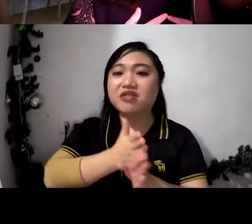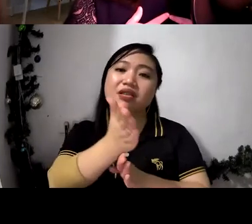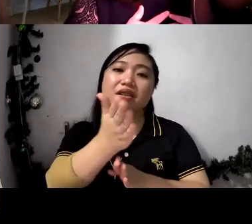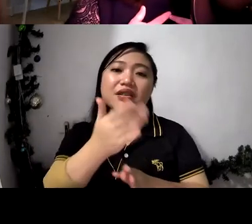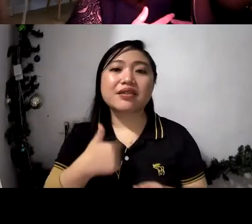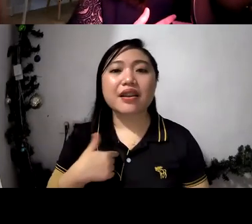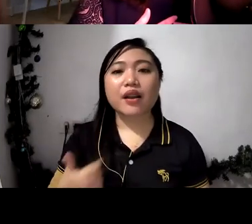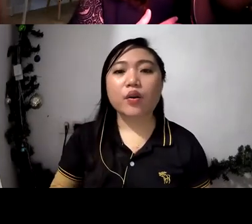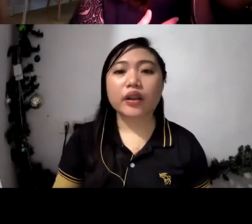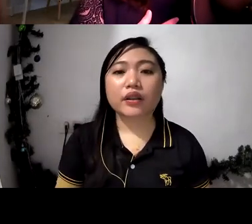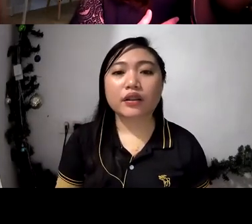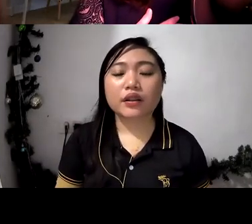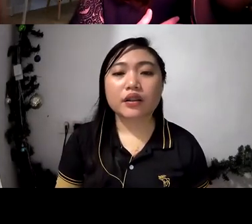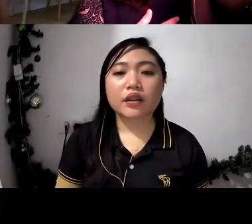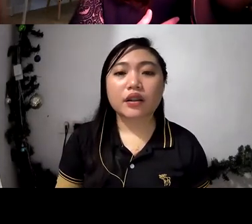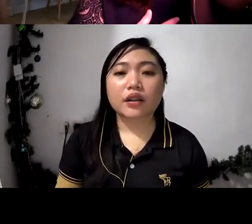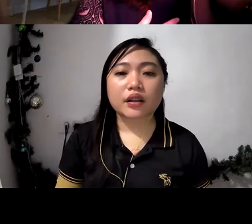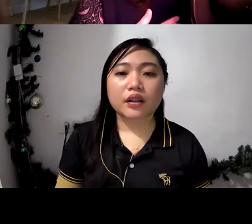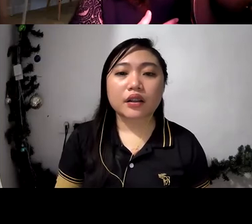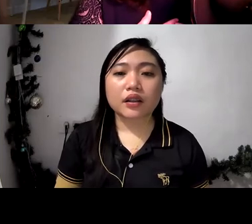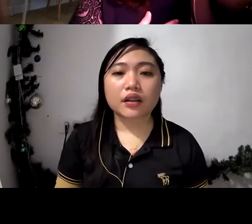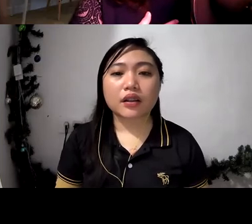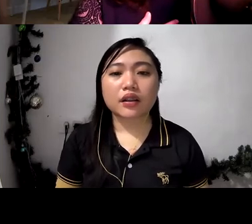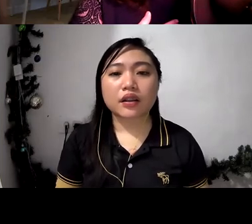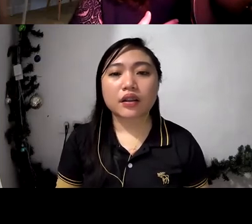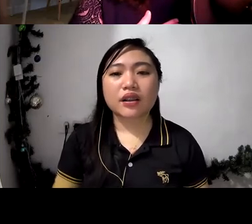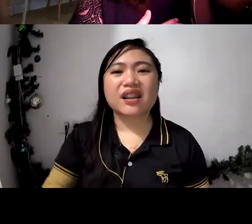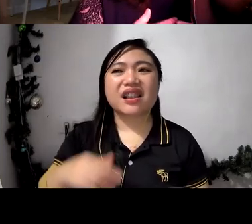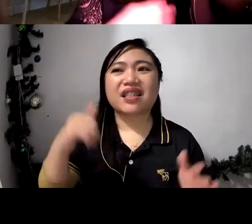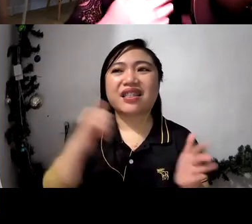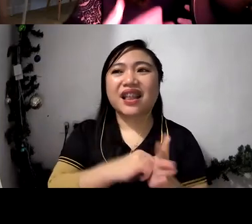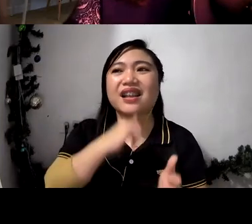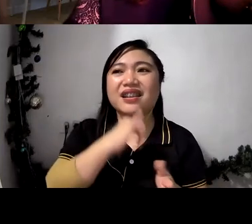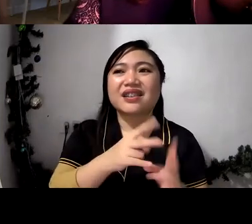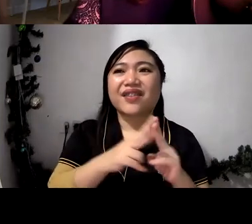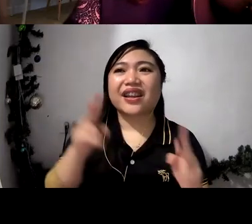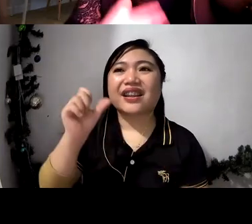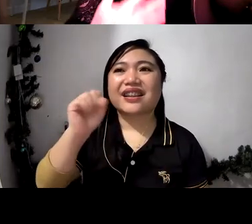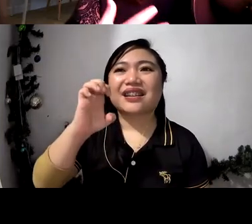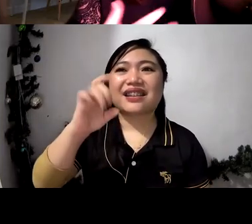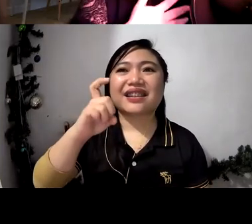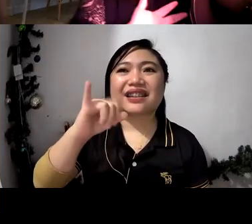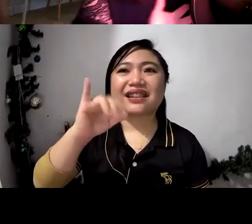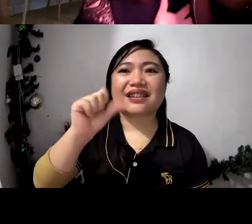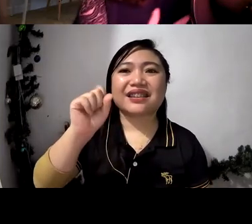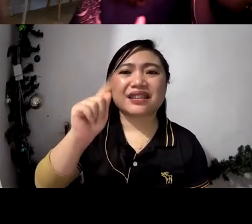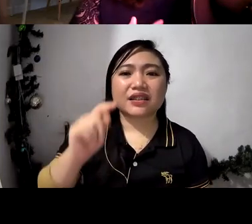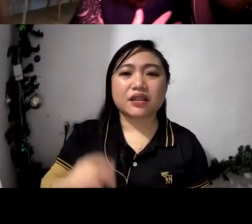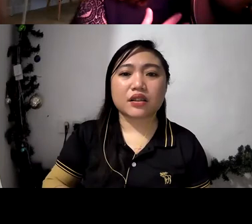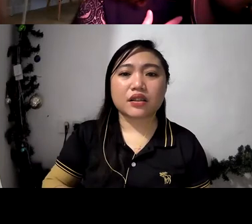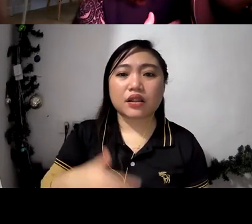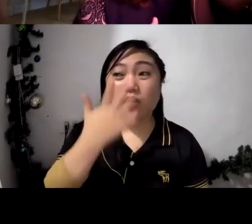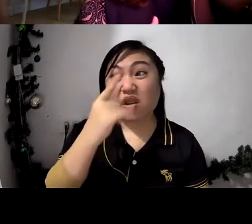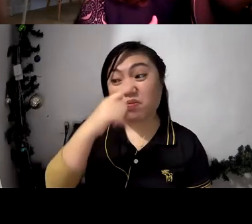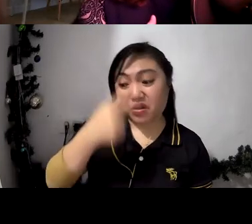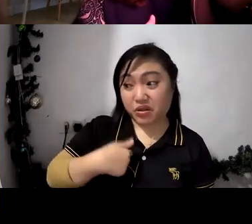no? That is parang sexist, no? Ang dating, no? Kasi sasabihin nila, bakit kami baluktot?